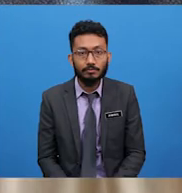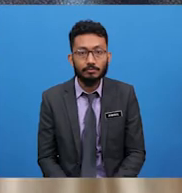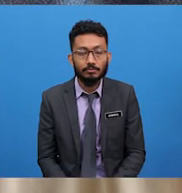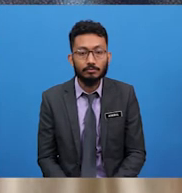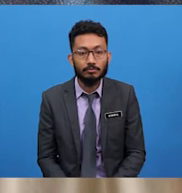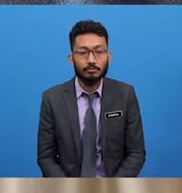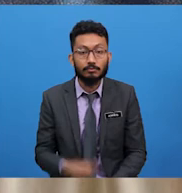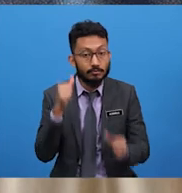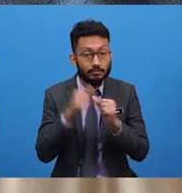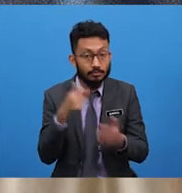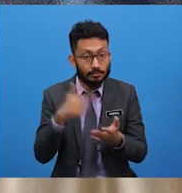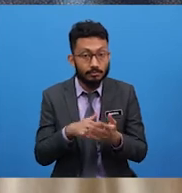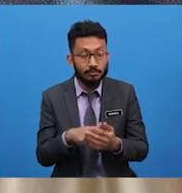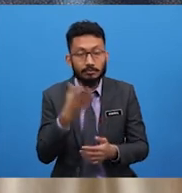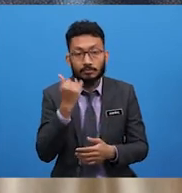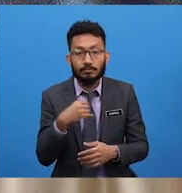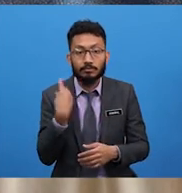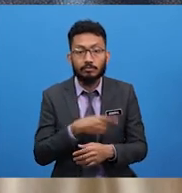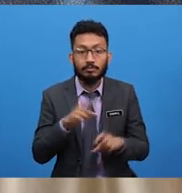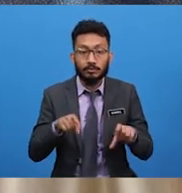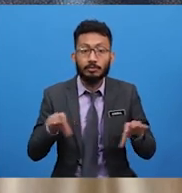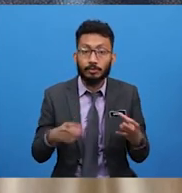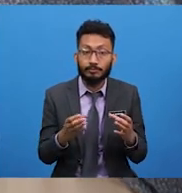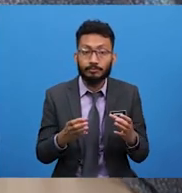Masihkah murid-murid ingat mengapa kita perlu membuat titik K?